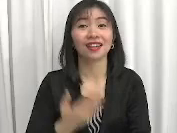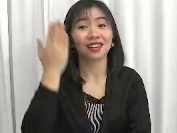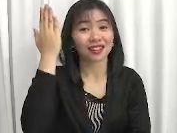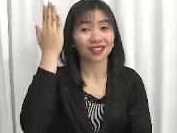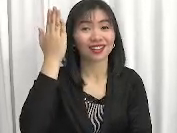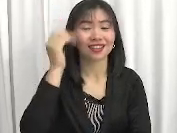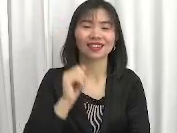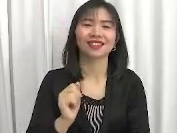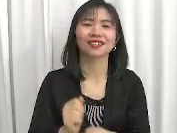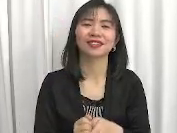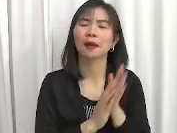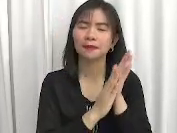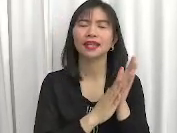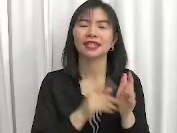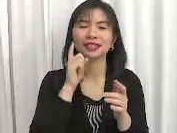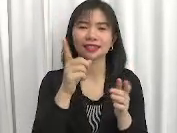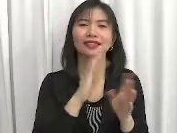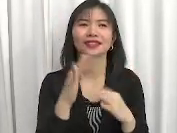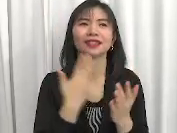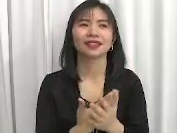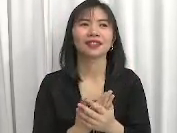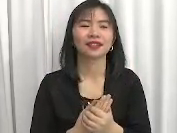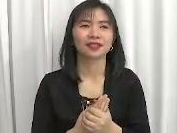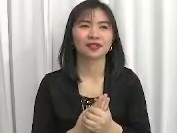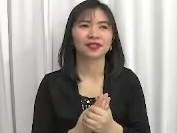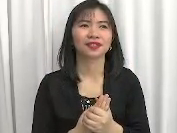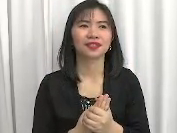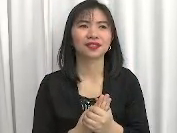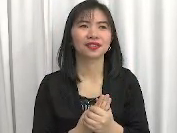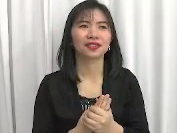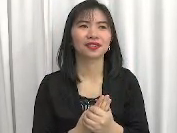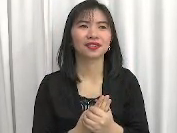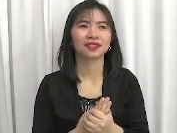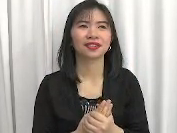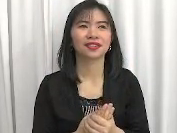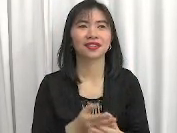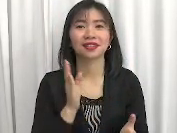sagarin mo na. Pagkakataon natin to eh. Kasi pag niratrat na namin